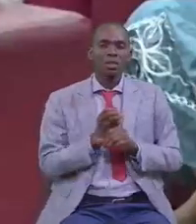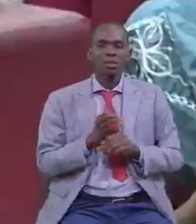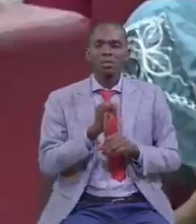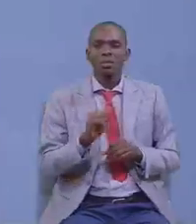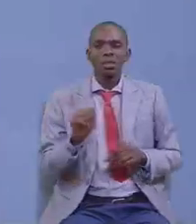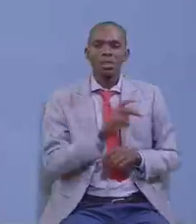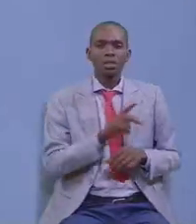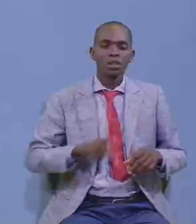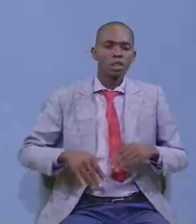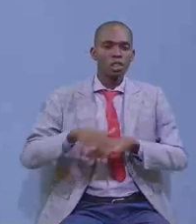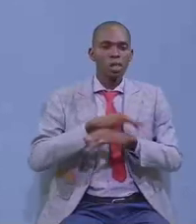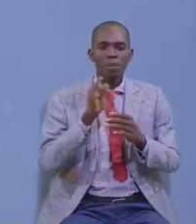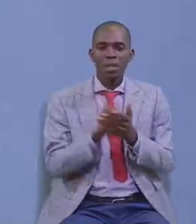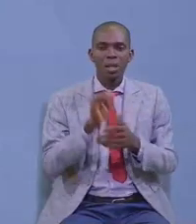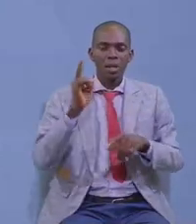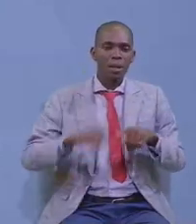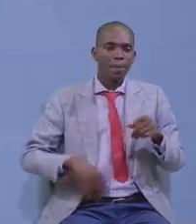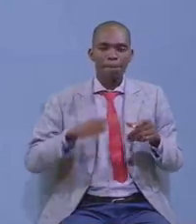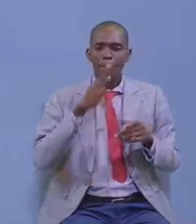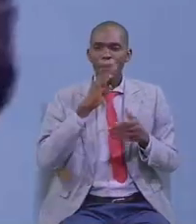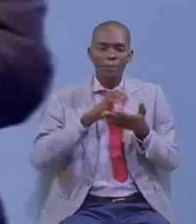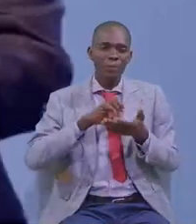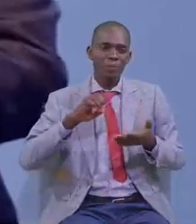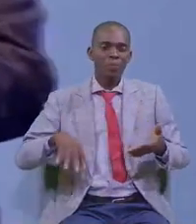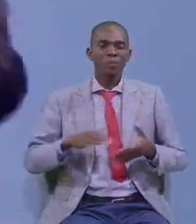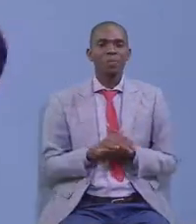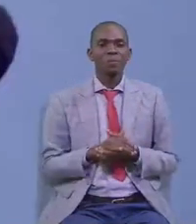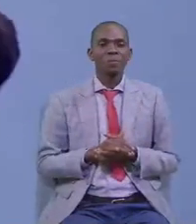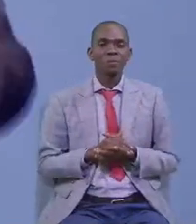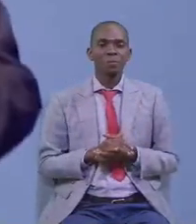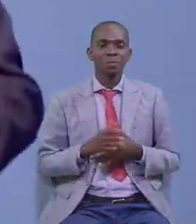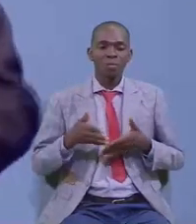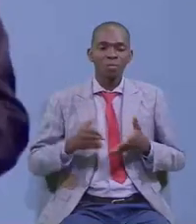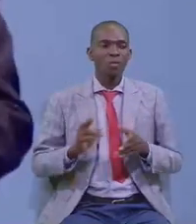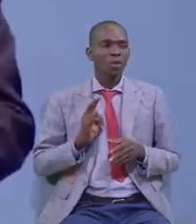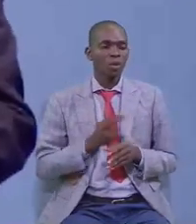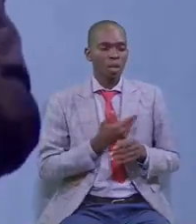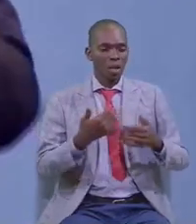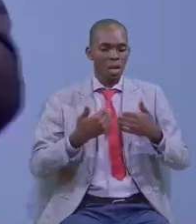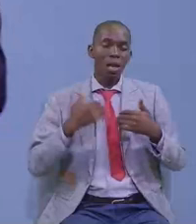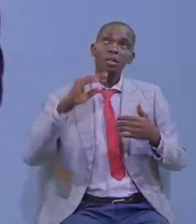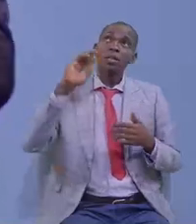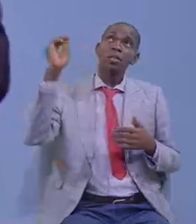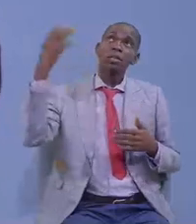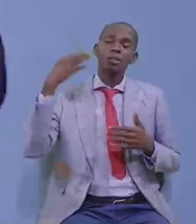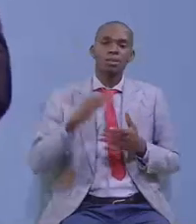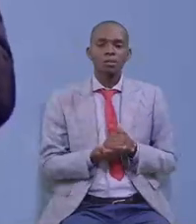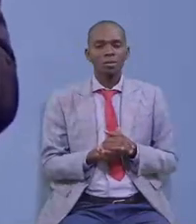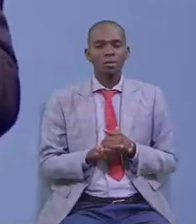C'est pourquoi recevons un royaume inébranlable, montrant notre reconnaissance, en rendant